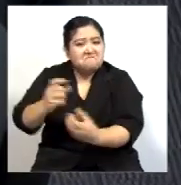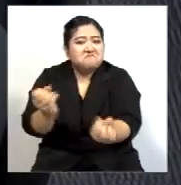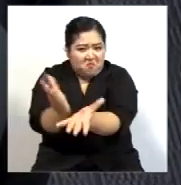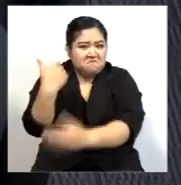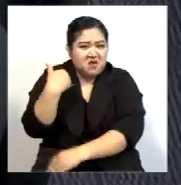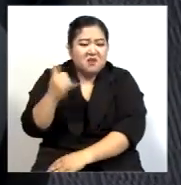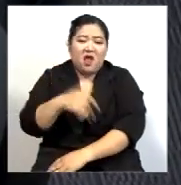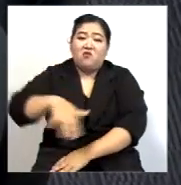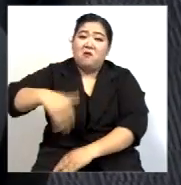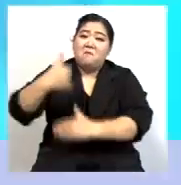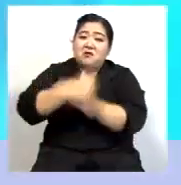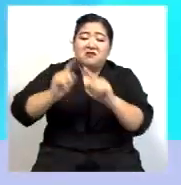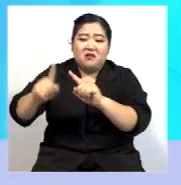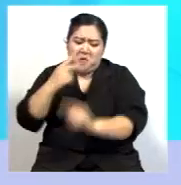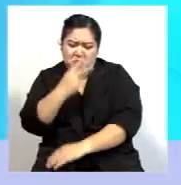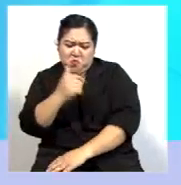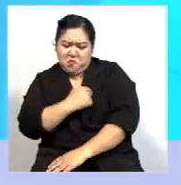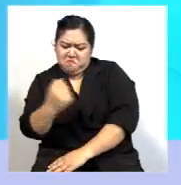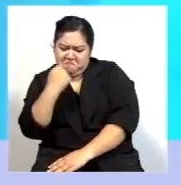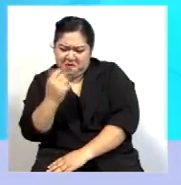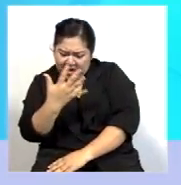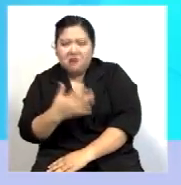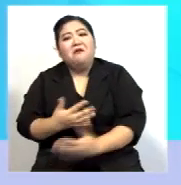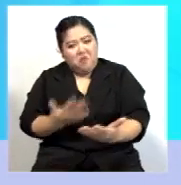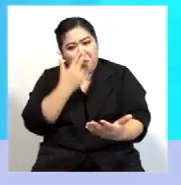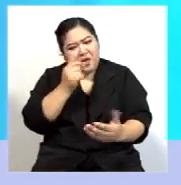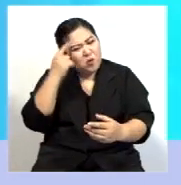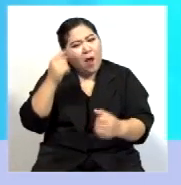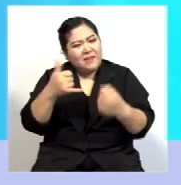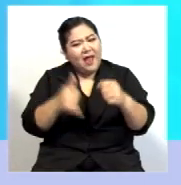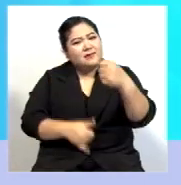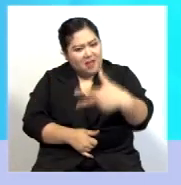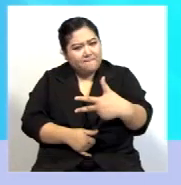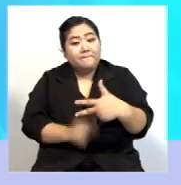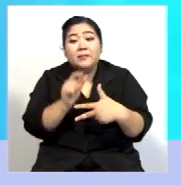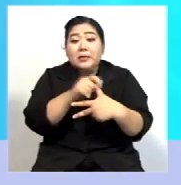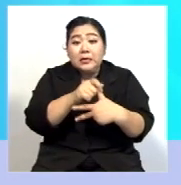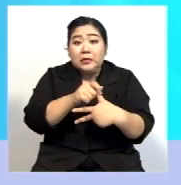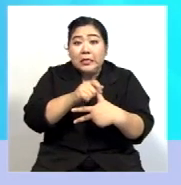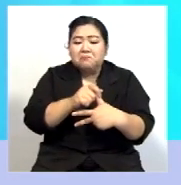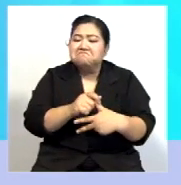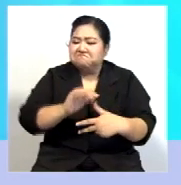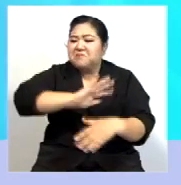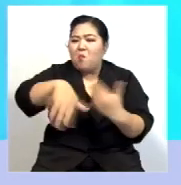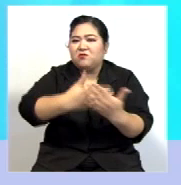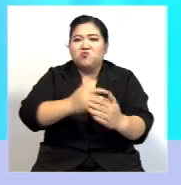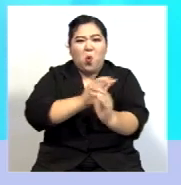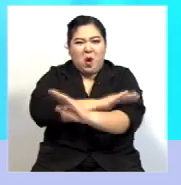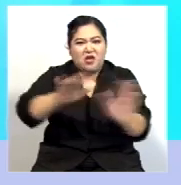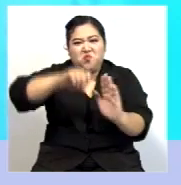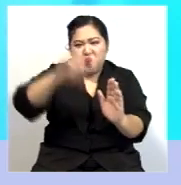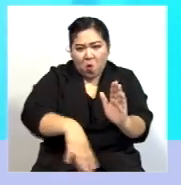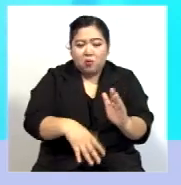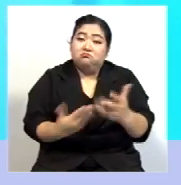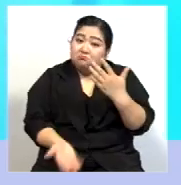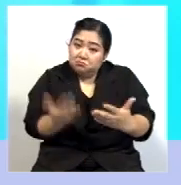เชื่อมั่นของประเทศคาดว่าจะเป็นไปได้3แนวทางคือให้ตกทั้งฉบับตกเฉพาะมาต